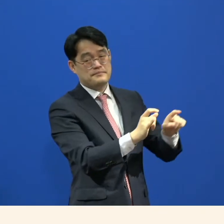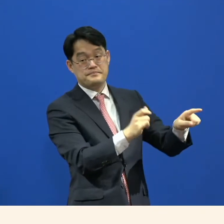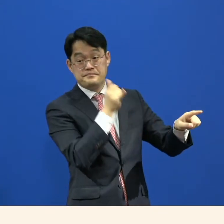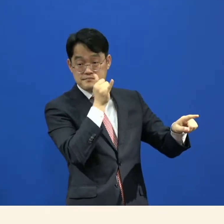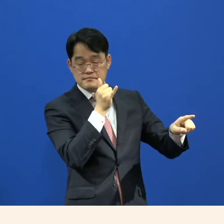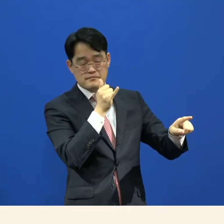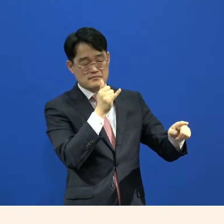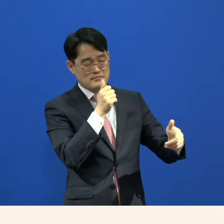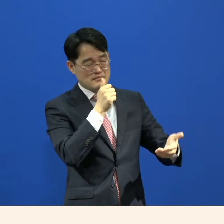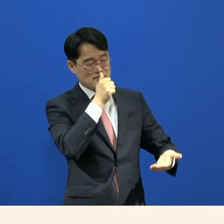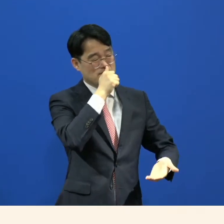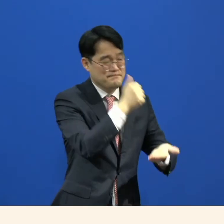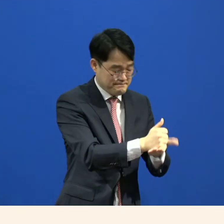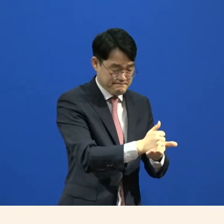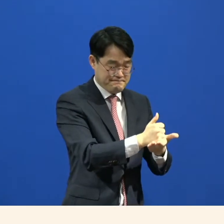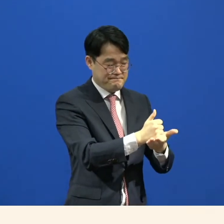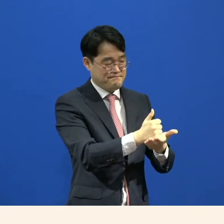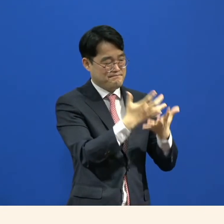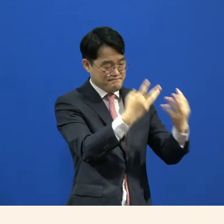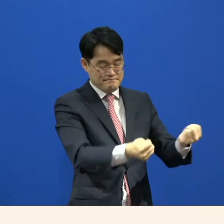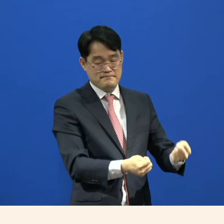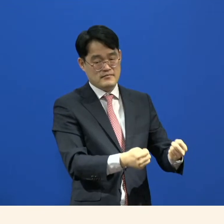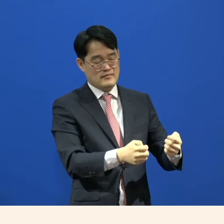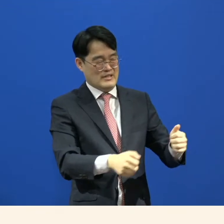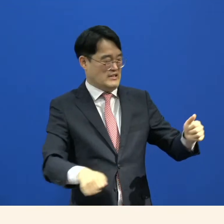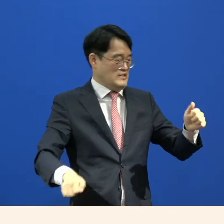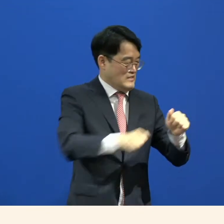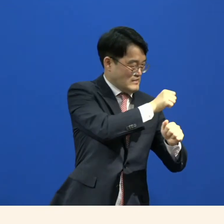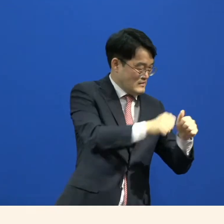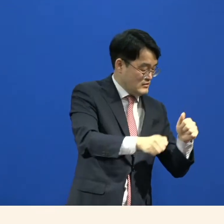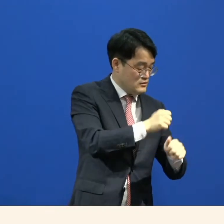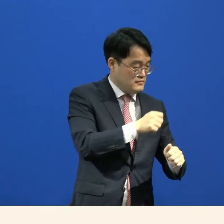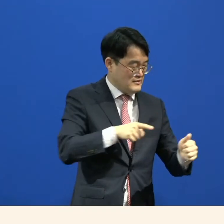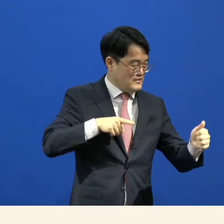범죄와 폭력이 날마다 일어나고.